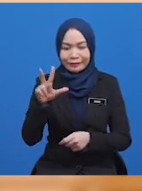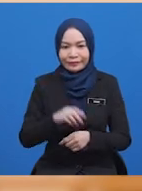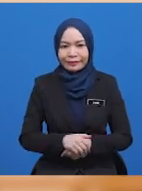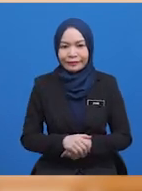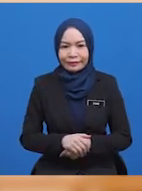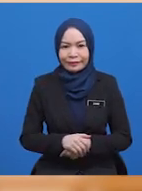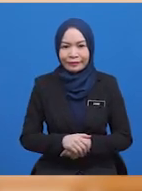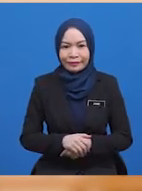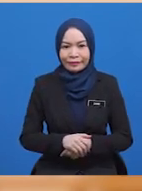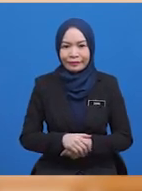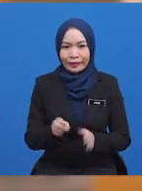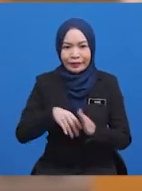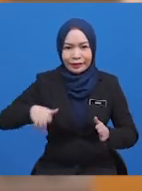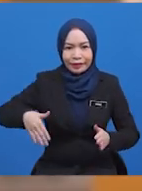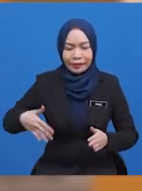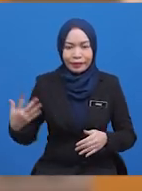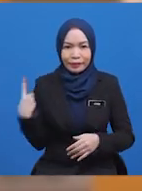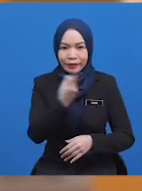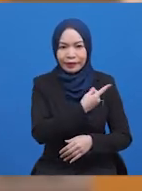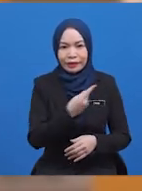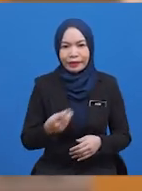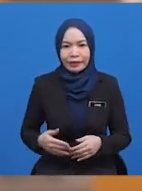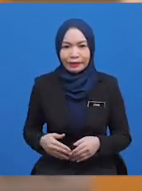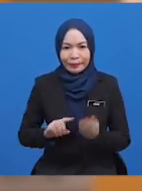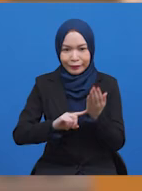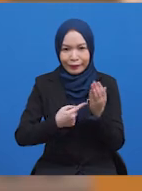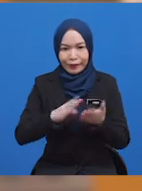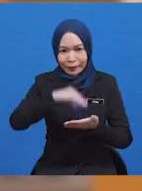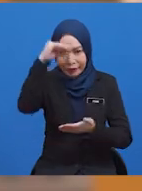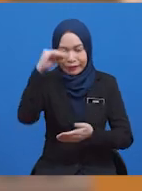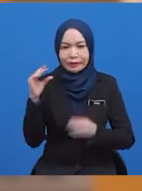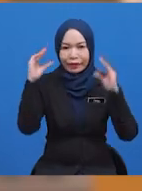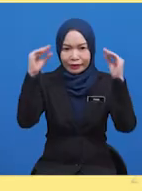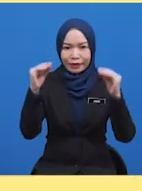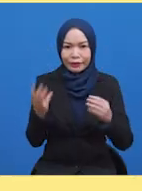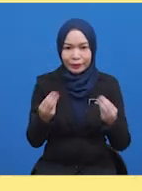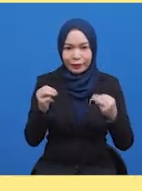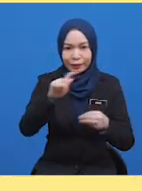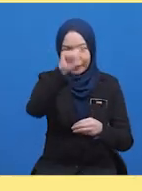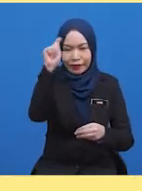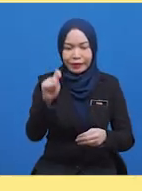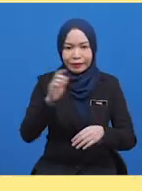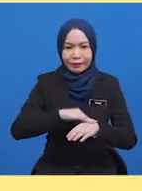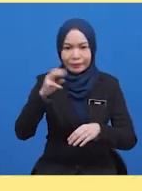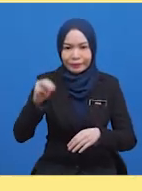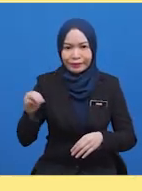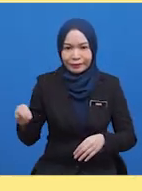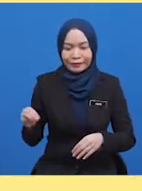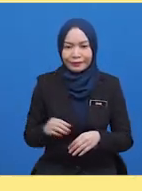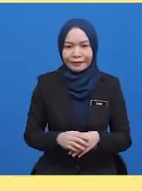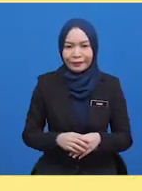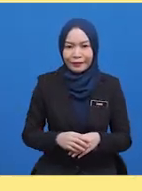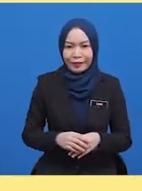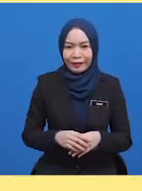pembelajaran kita pada hari ini sego ingin bertanya kepada murid-murid Adakah murid-murid